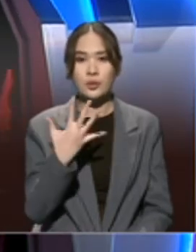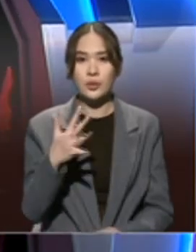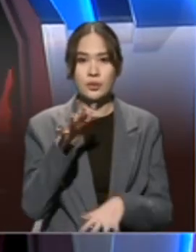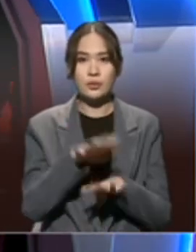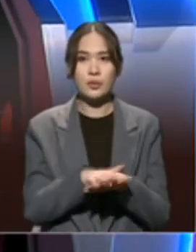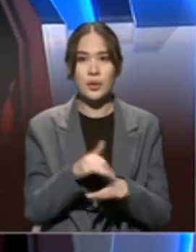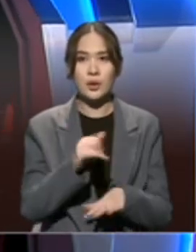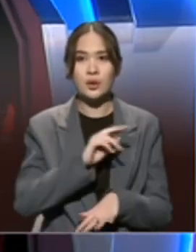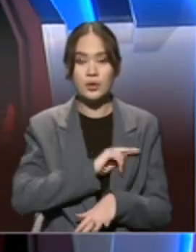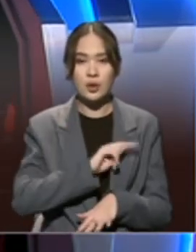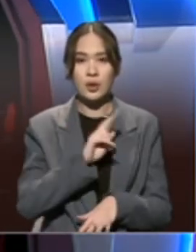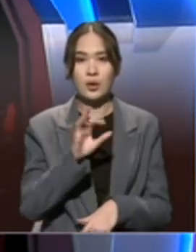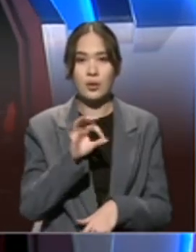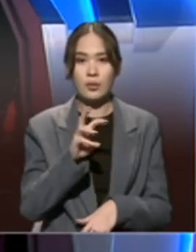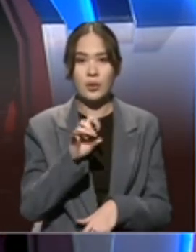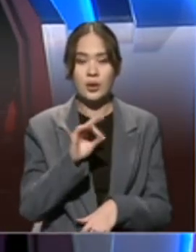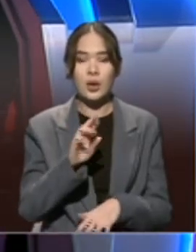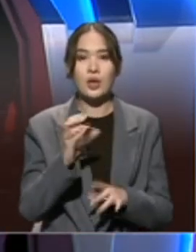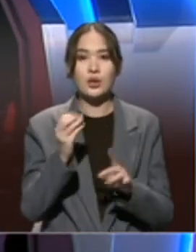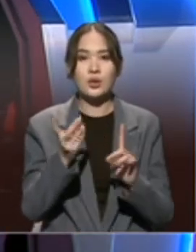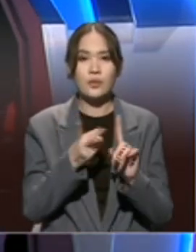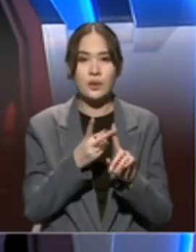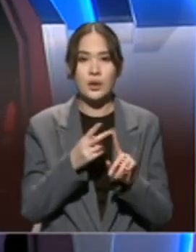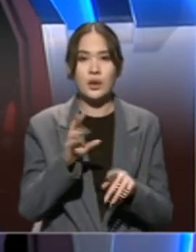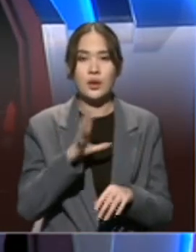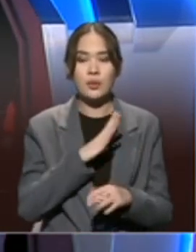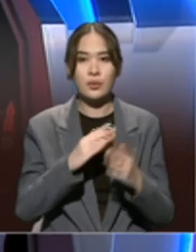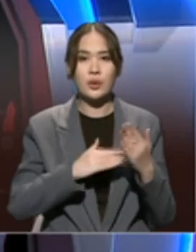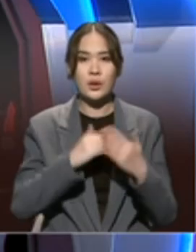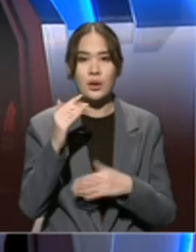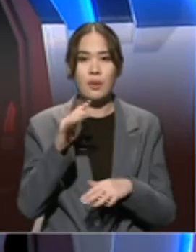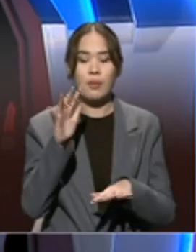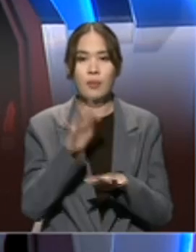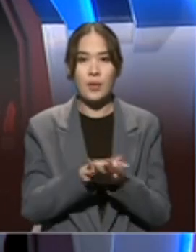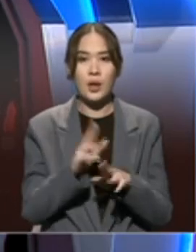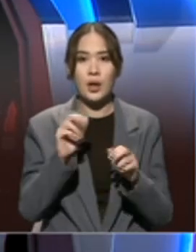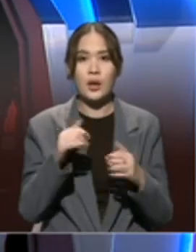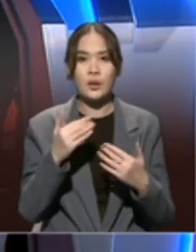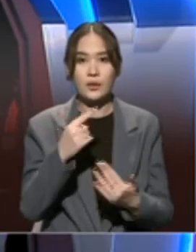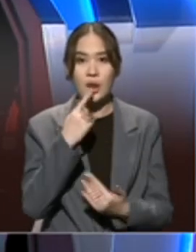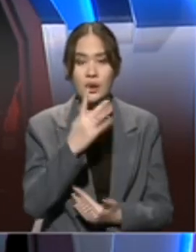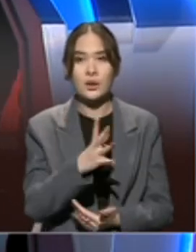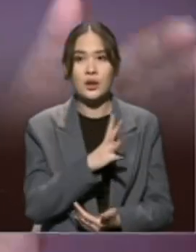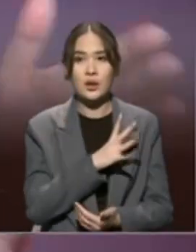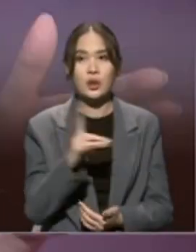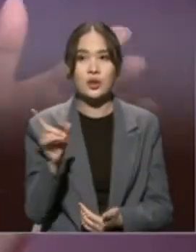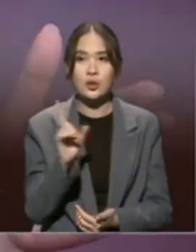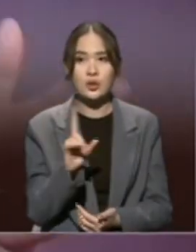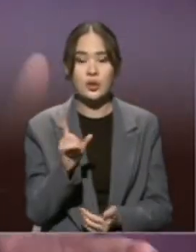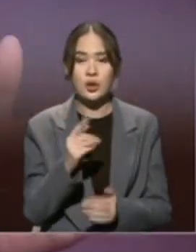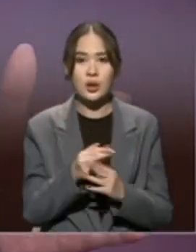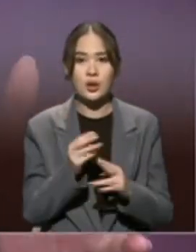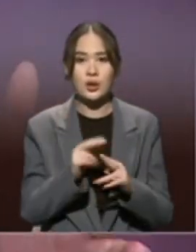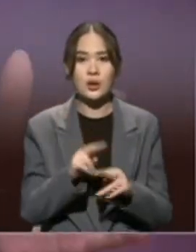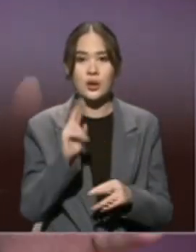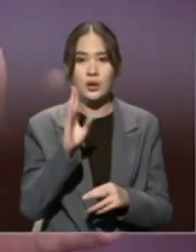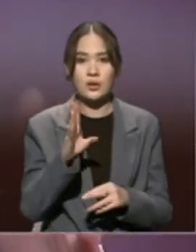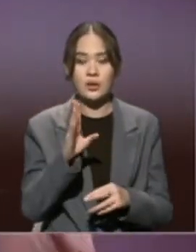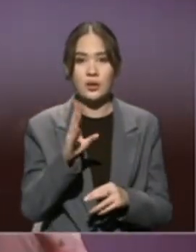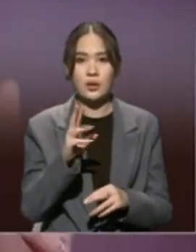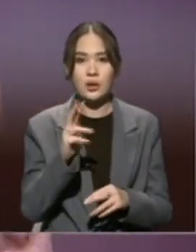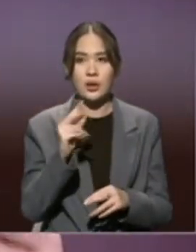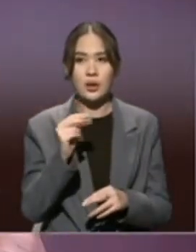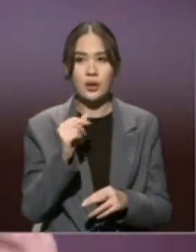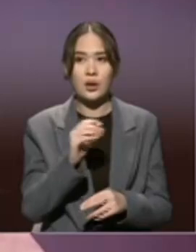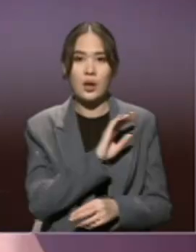жатыр құрылыс компанияларымен. Иә, екінші деңгейлі банктер, одан кейін жаңа сіз айттыңыз ғой, мына жалдамалы пәтер